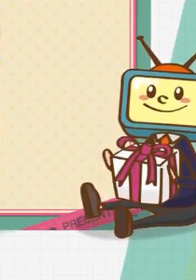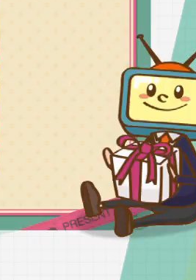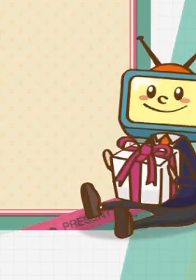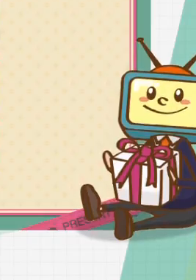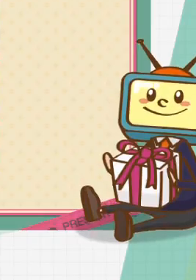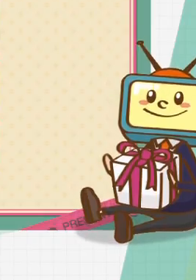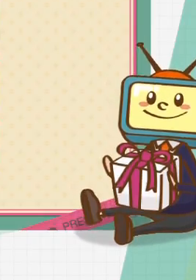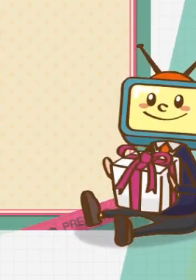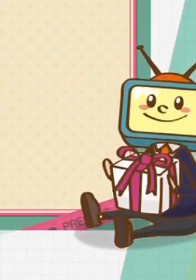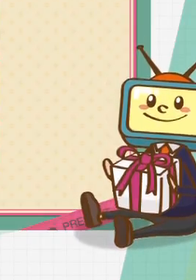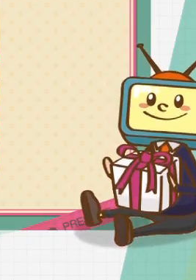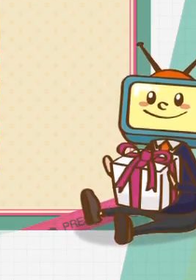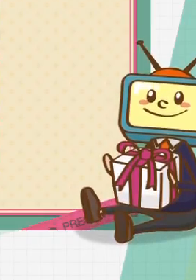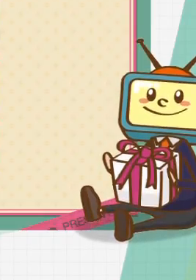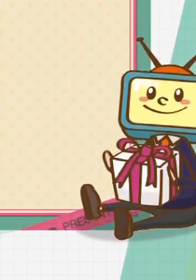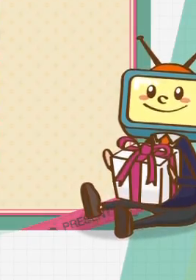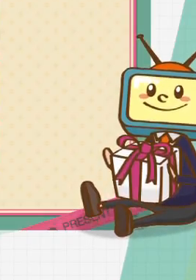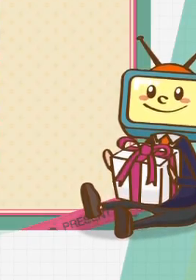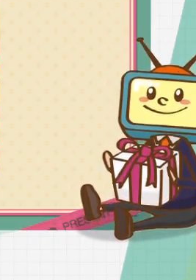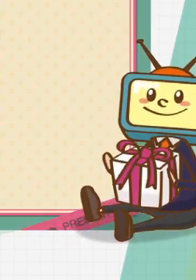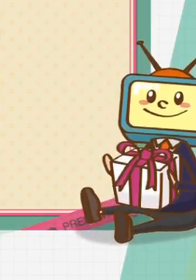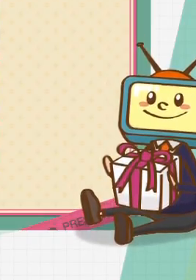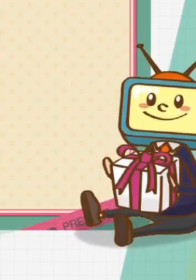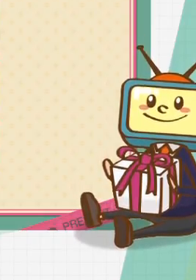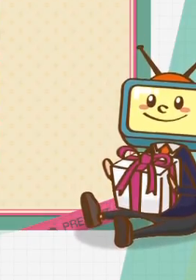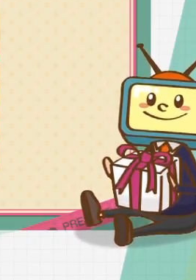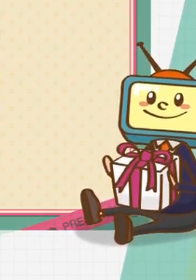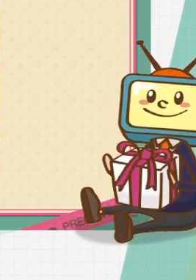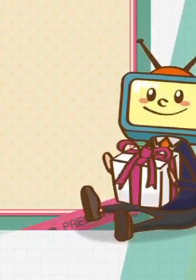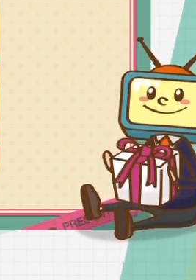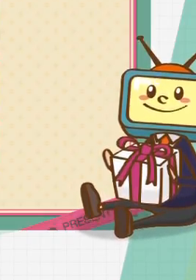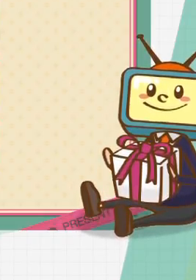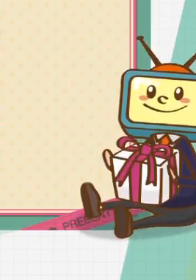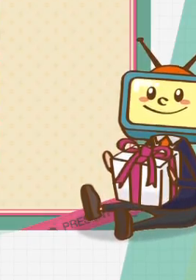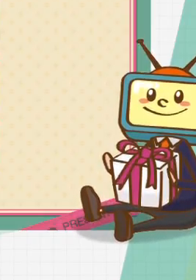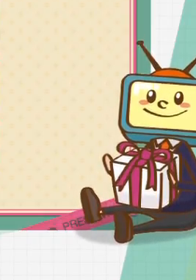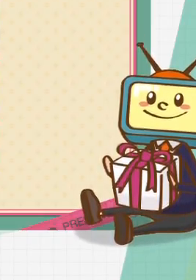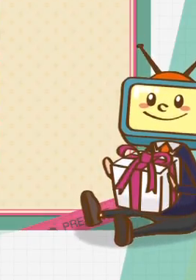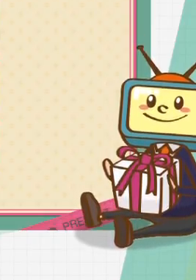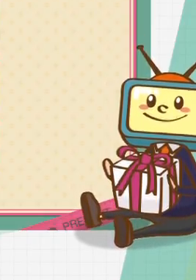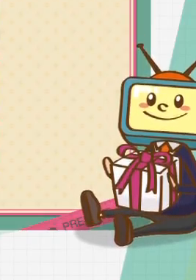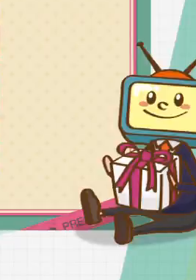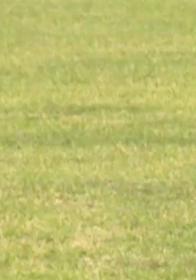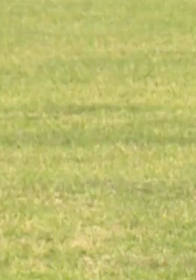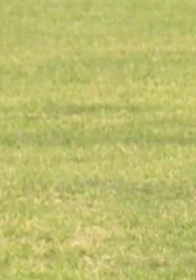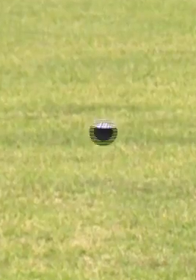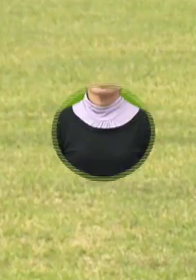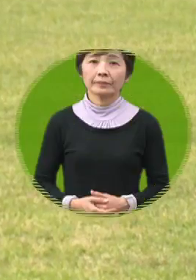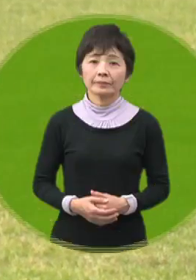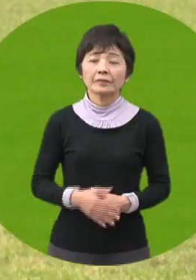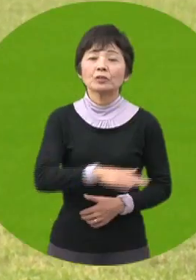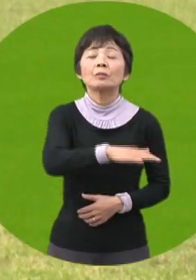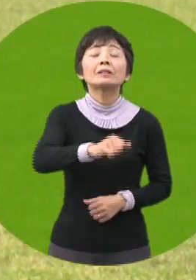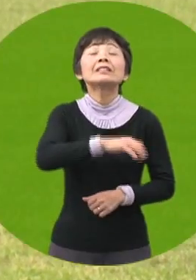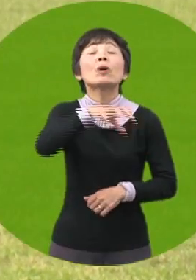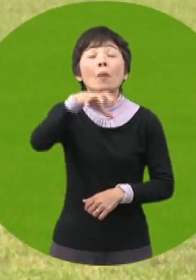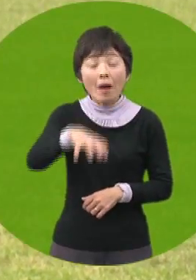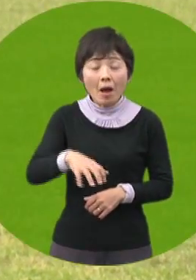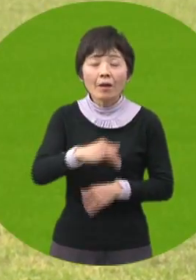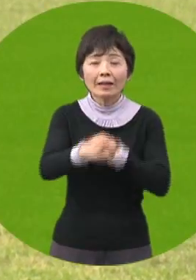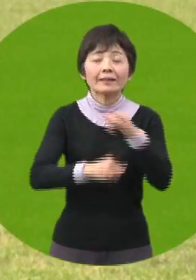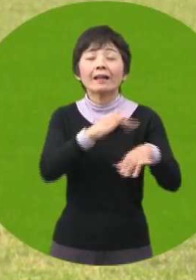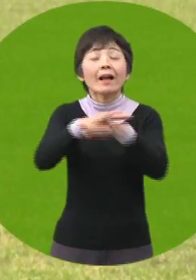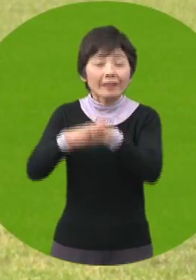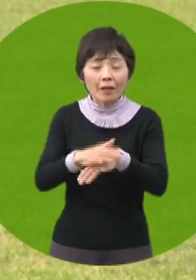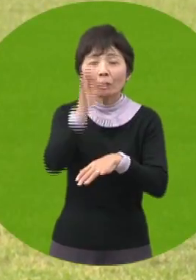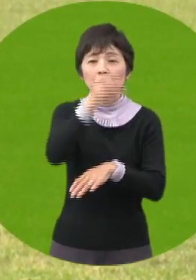はこちらの商品を抽選でプレゼントいたします。ふるってご応募ください。 ウマンチュ広場はインターネ